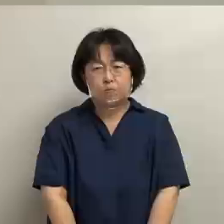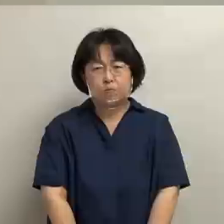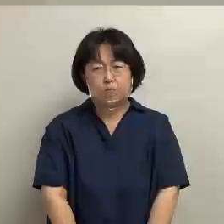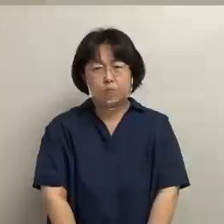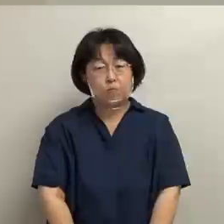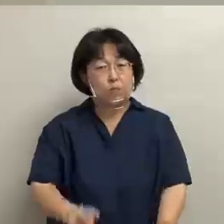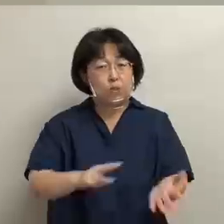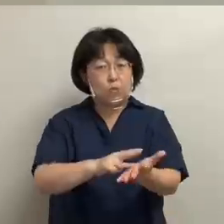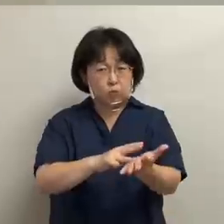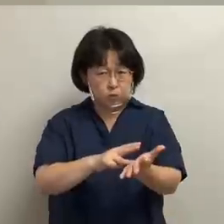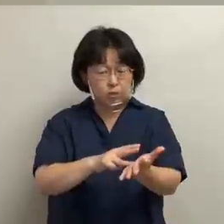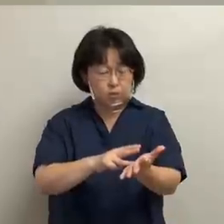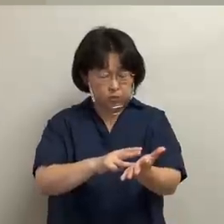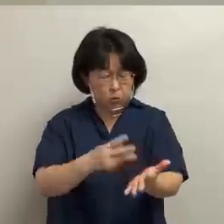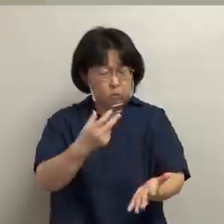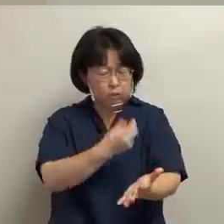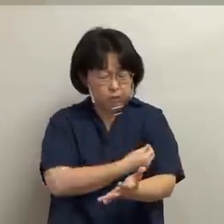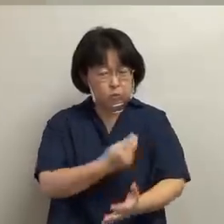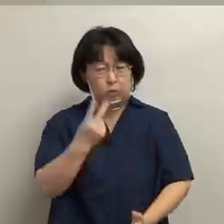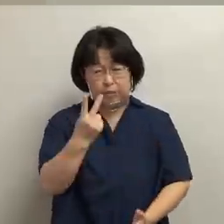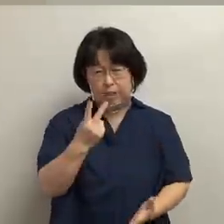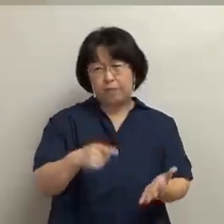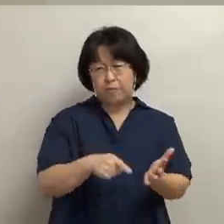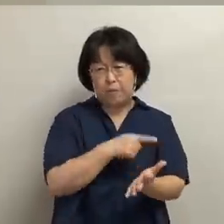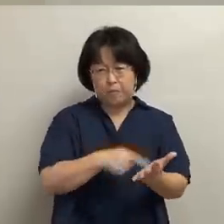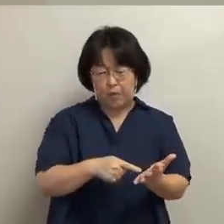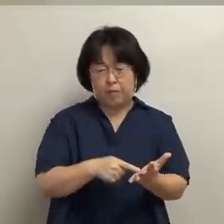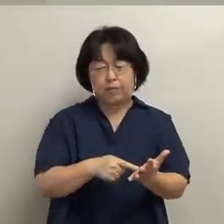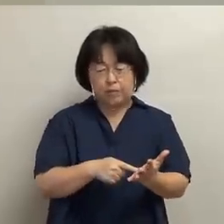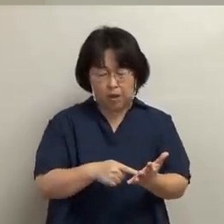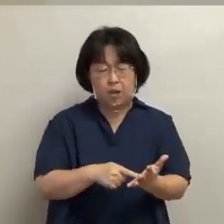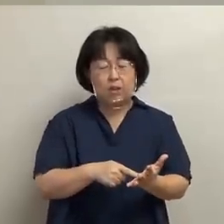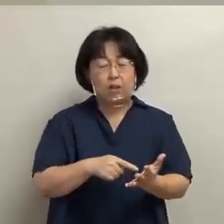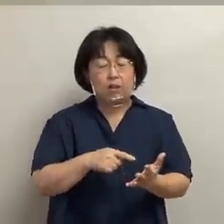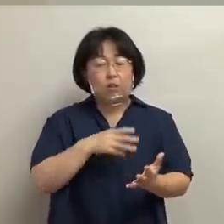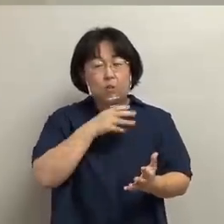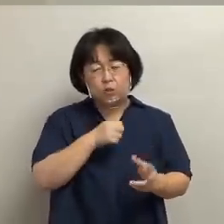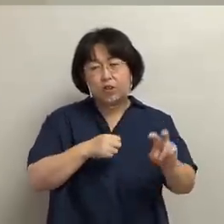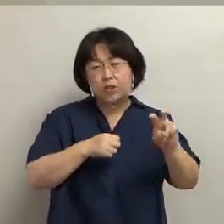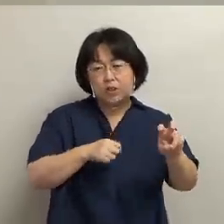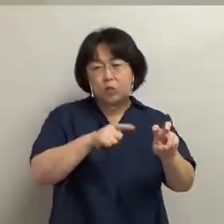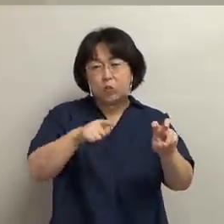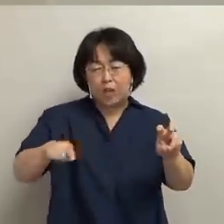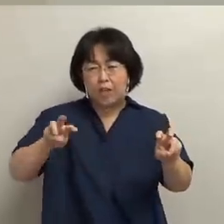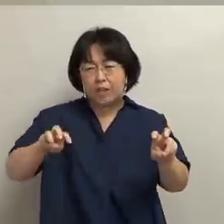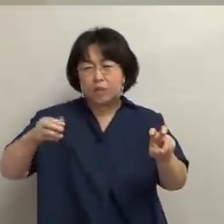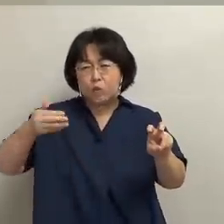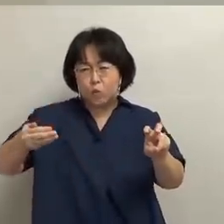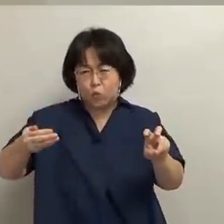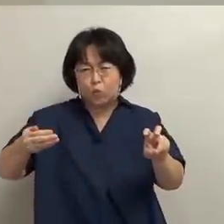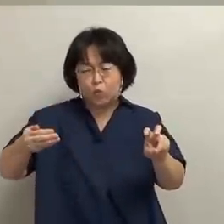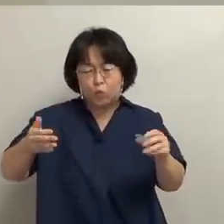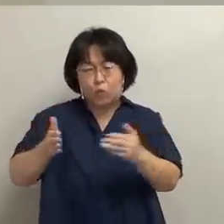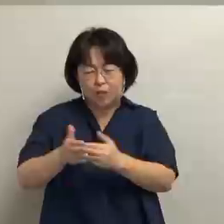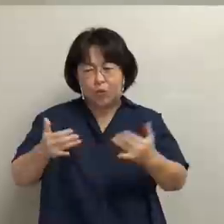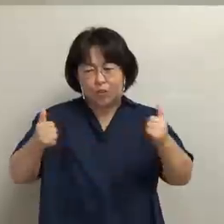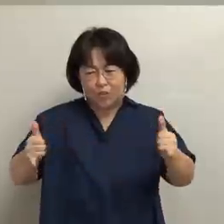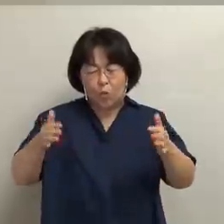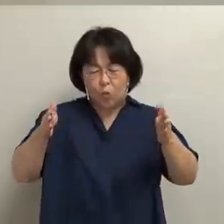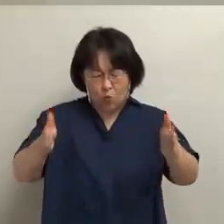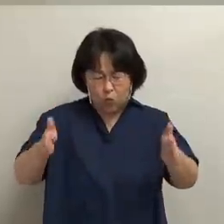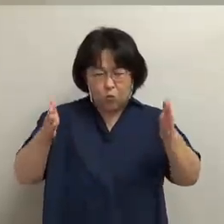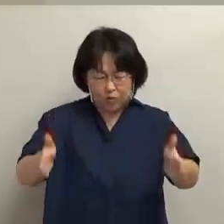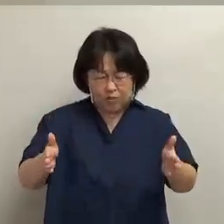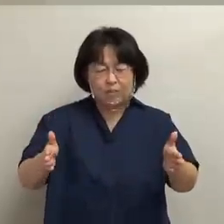ワクチンを2回接種された20代から30代の方を対象に抽選で